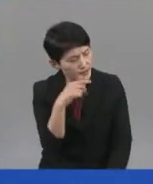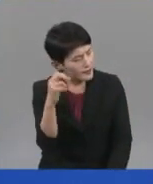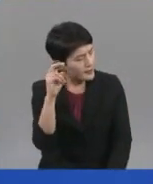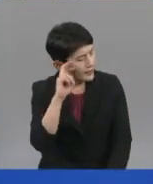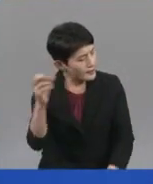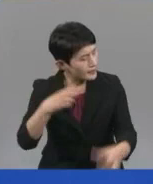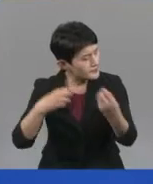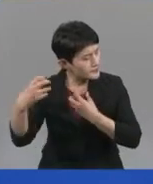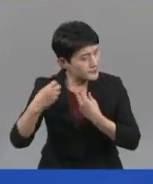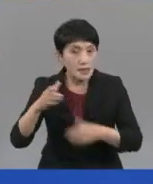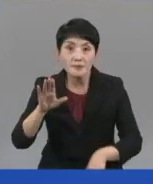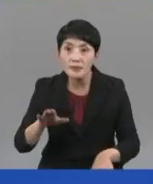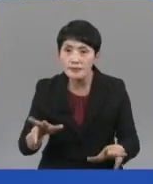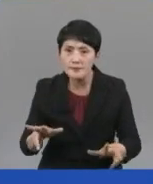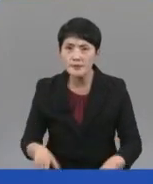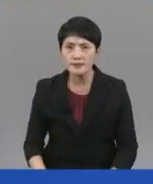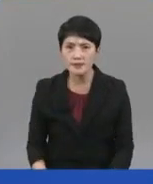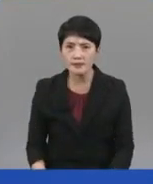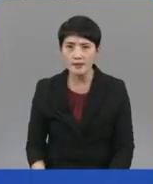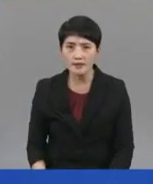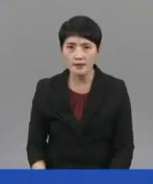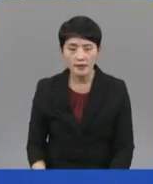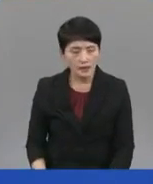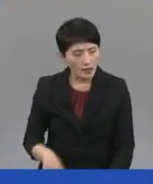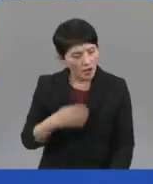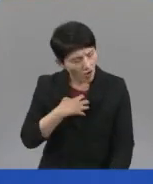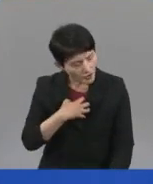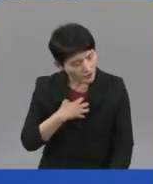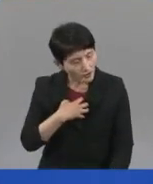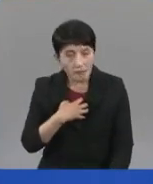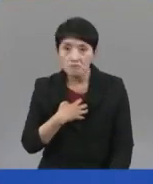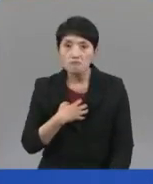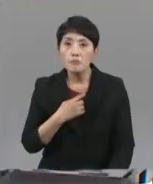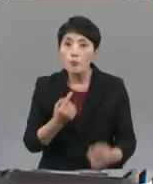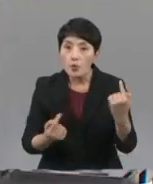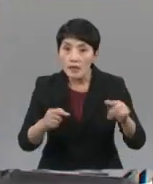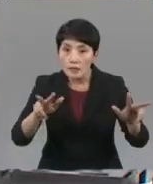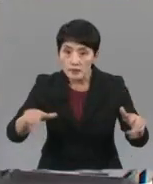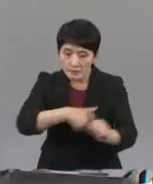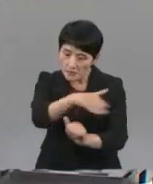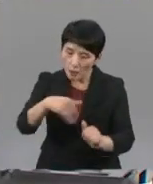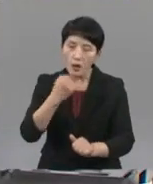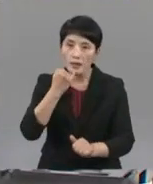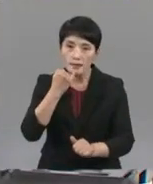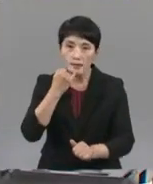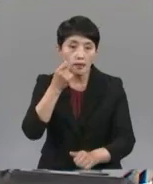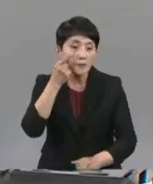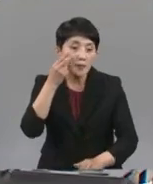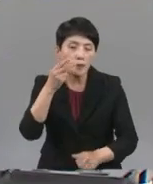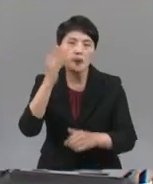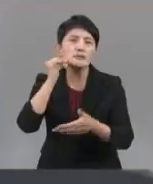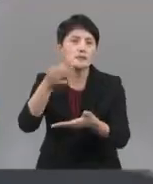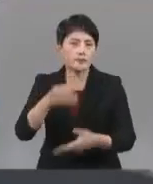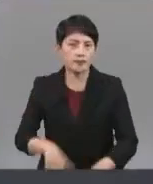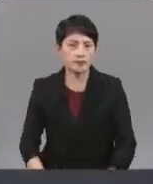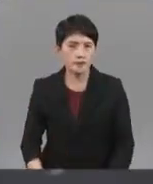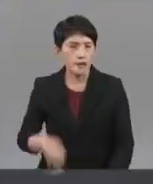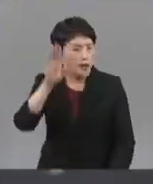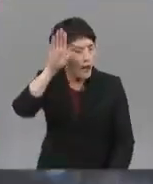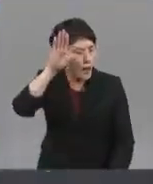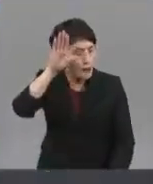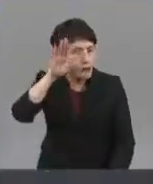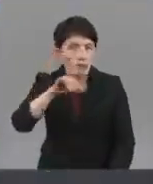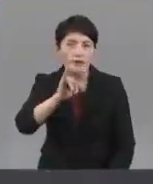энергоносители это был самый продолжительный дефицит торгового баланса с 1997 года